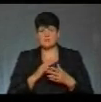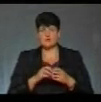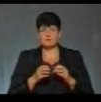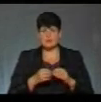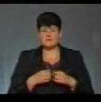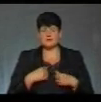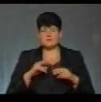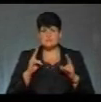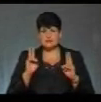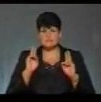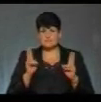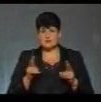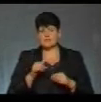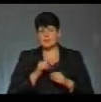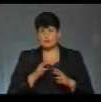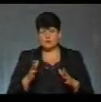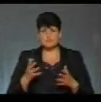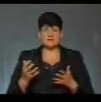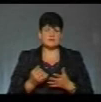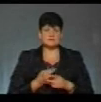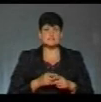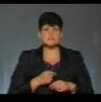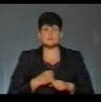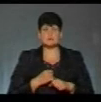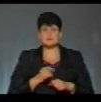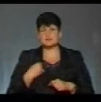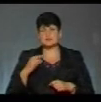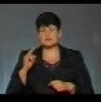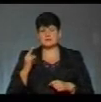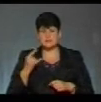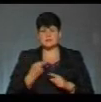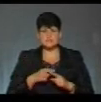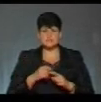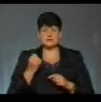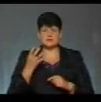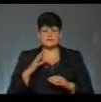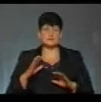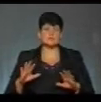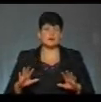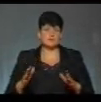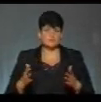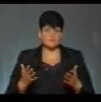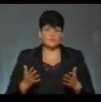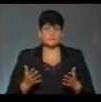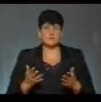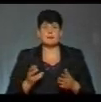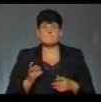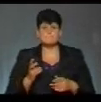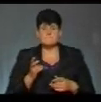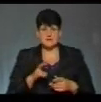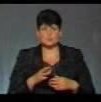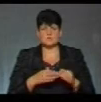знаю, не вмію, не можу, мені не вдається це зробити, а моїй дитині оце 14 і вже щось трапилось, прийдіть до